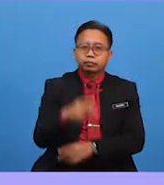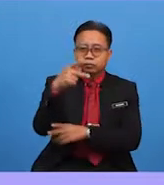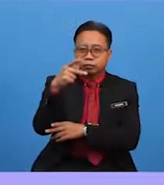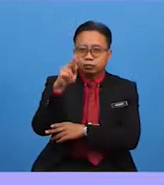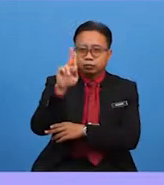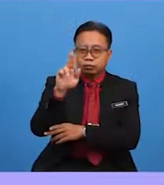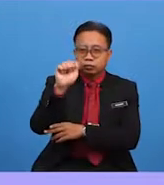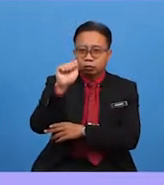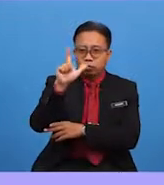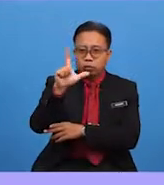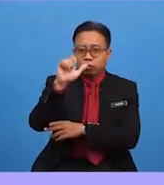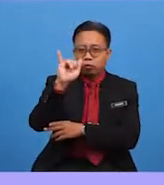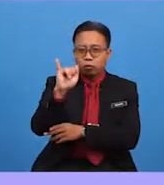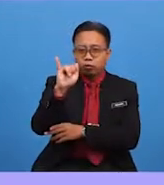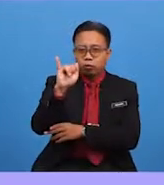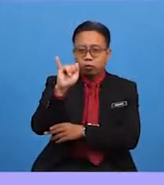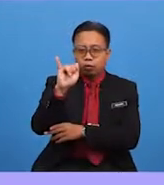kuali.